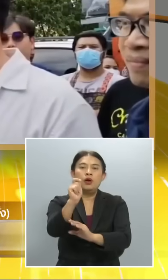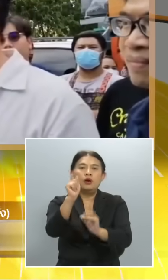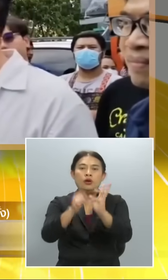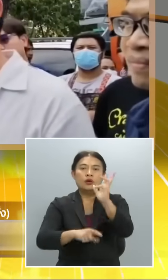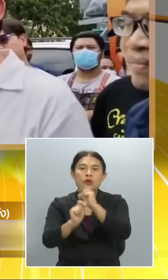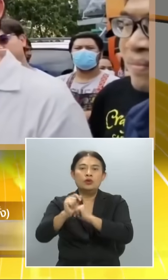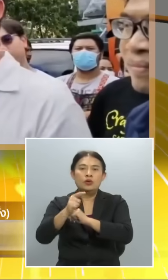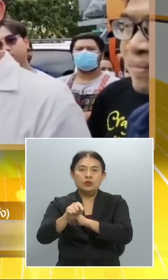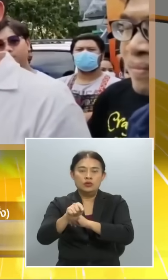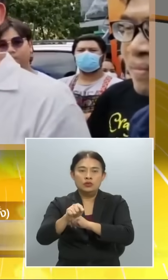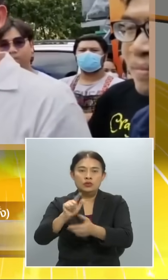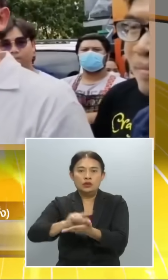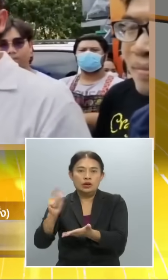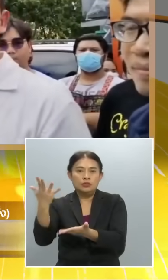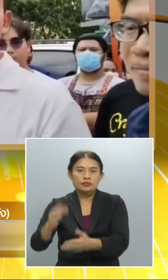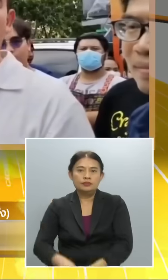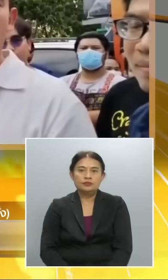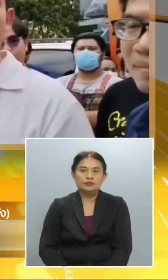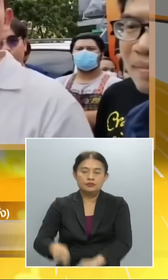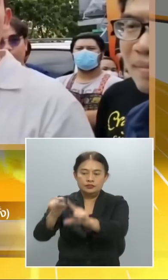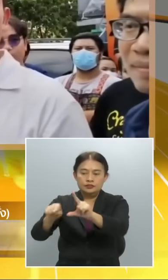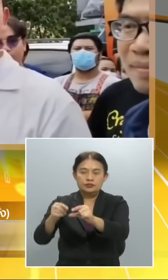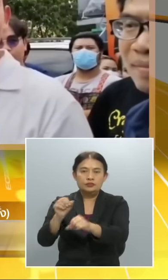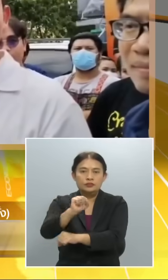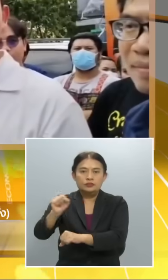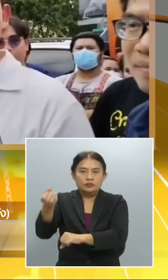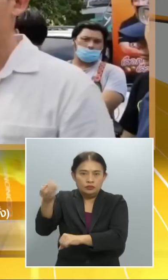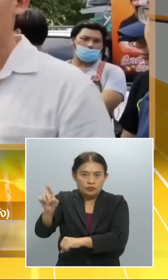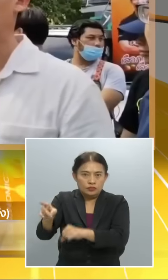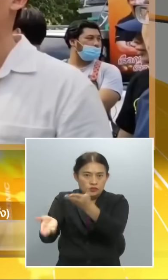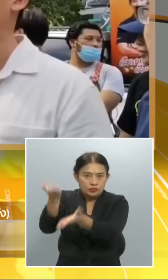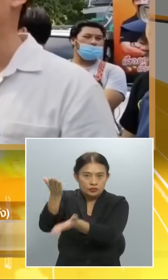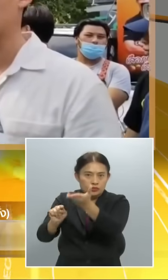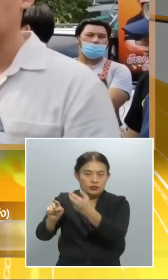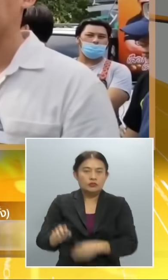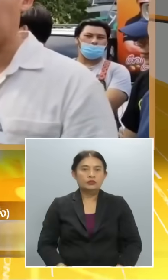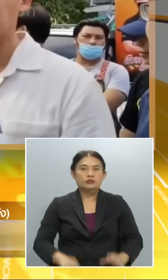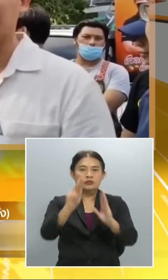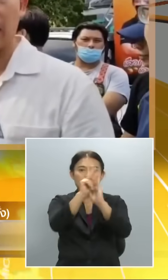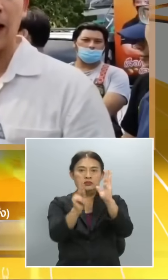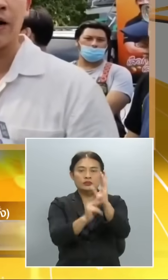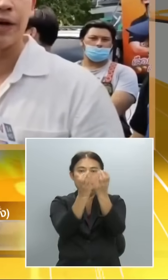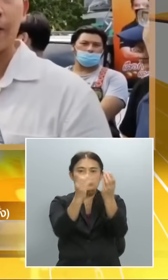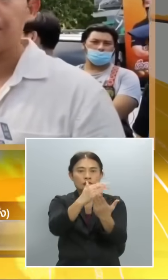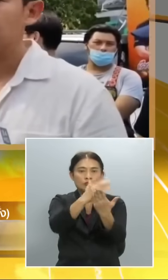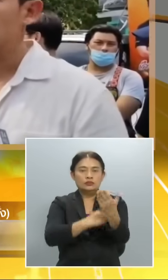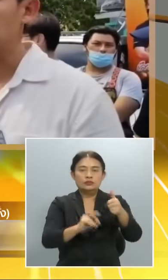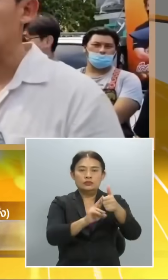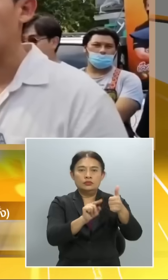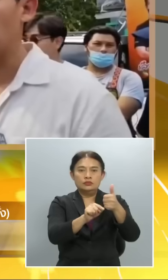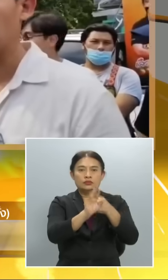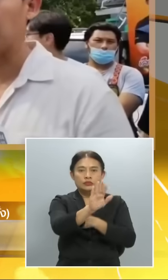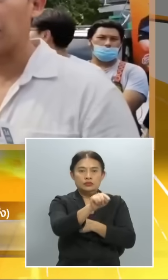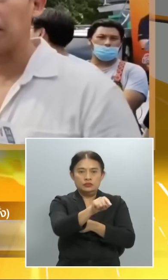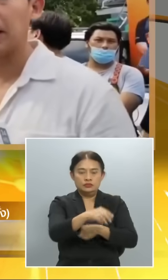จะก็แล้วแต่ก้าวไกลแม้แต่จำนวนส.สมากที่สุดแต่ตามโดนรองประธานมีเนี่ยก็ทำให้พรรคนั้นเป็น